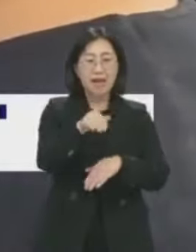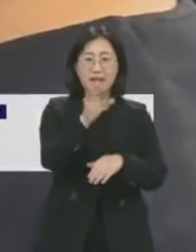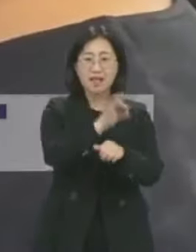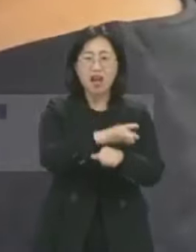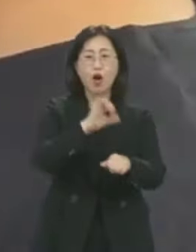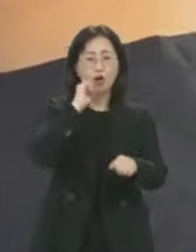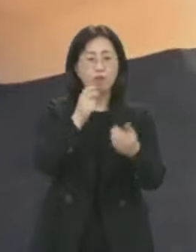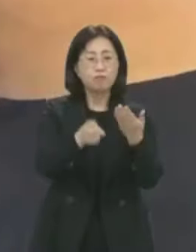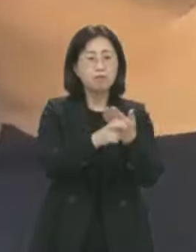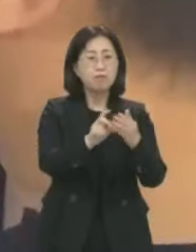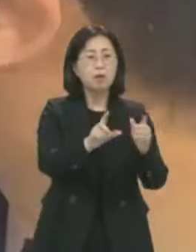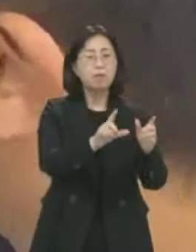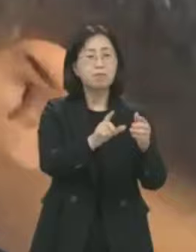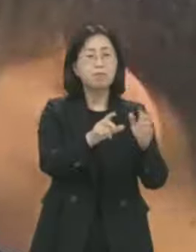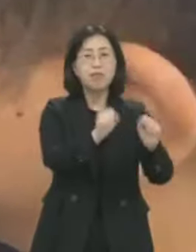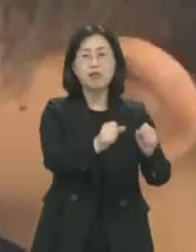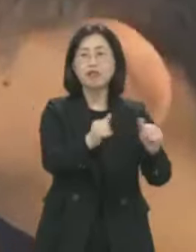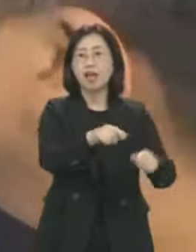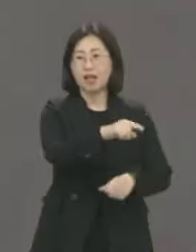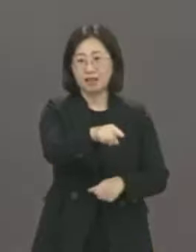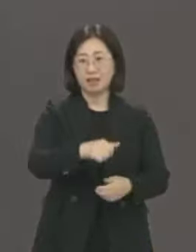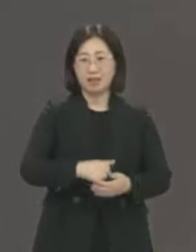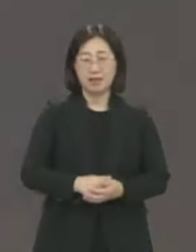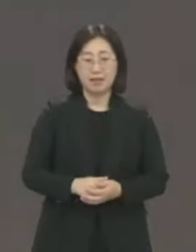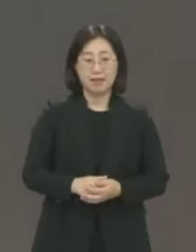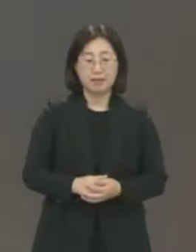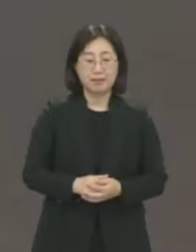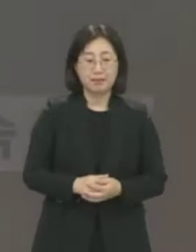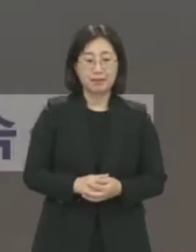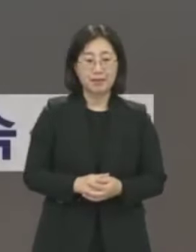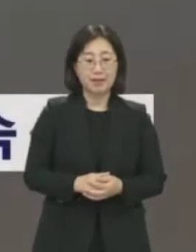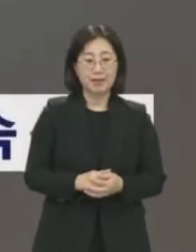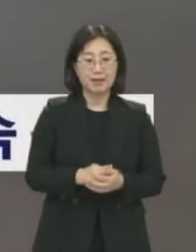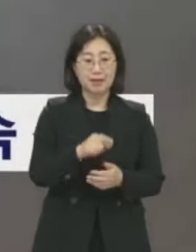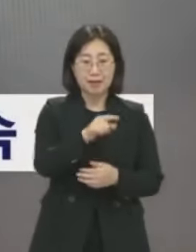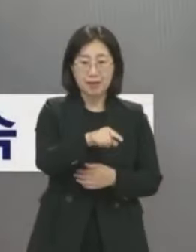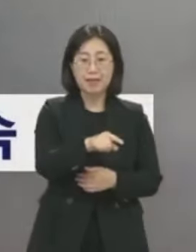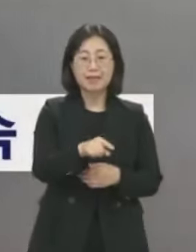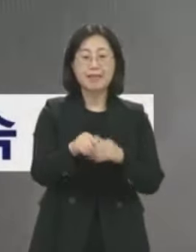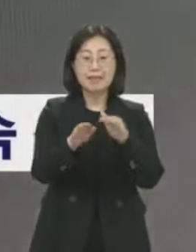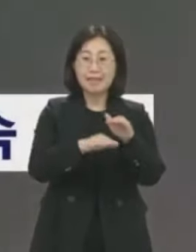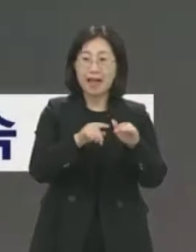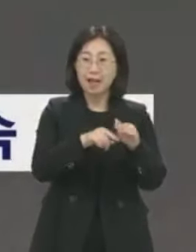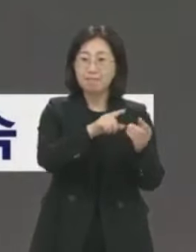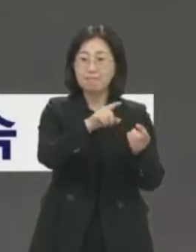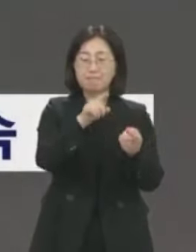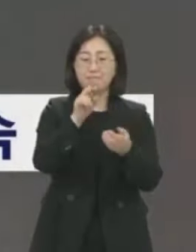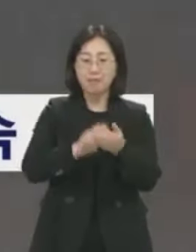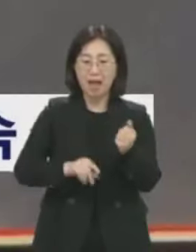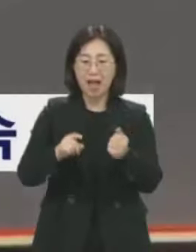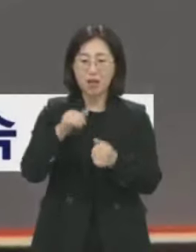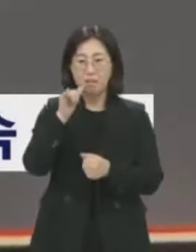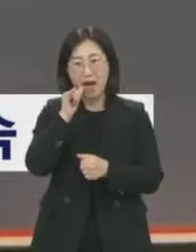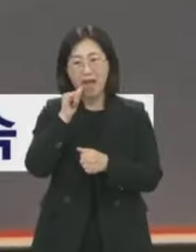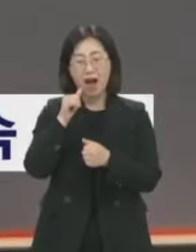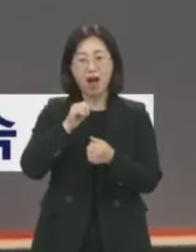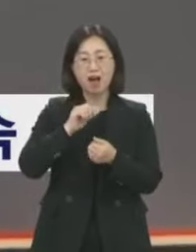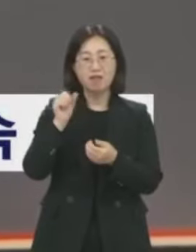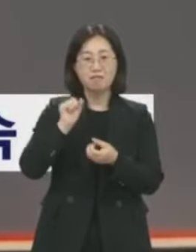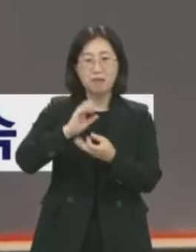외국인들이 주 고객이었습니다. 이런 무적 대포 차량들이 마약 유통에 악용되는 정황을 포착하고 수사에 나선